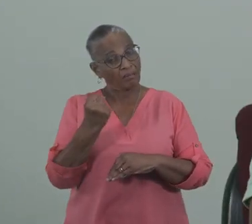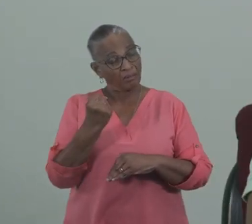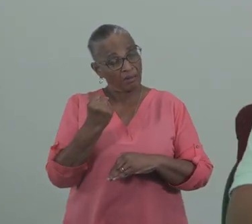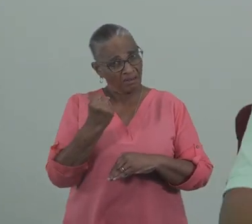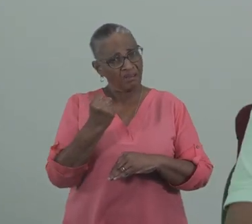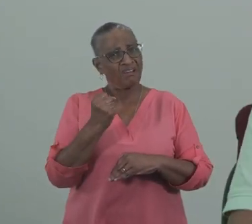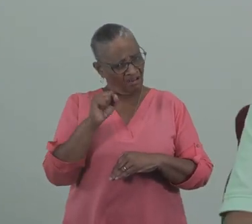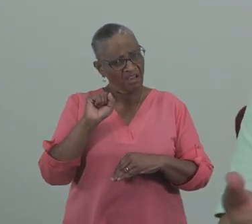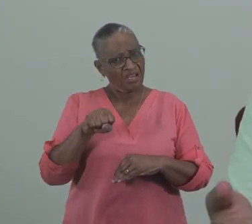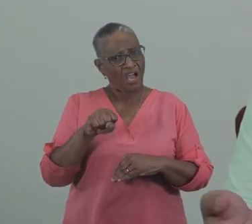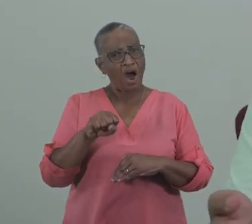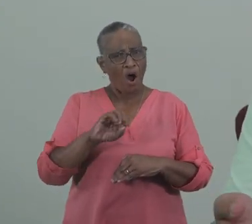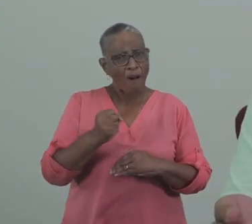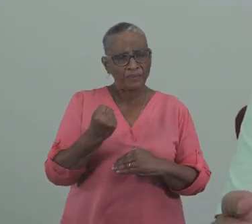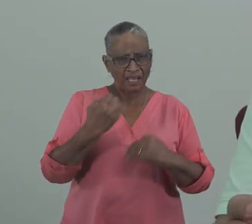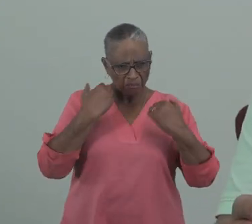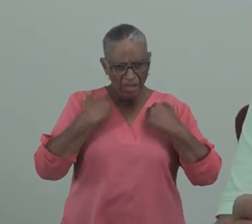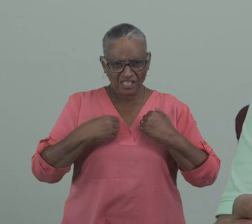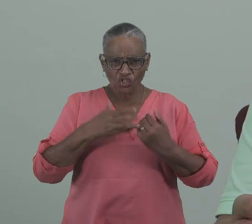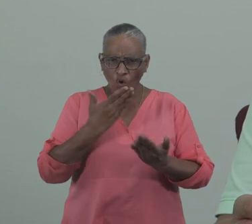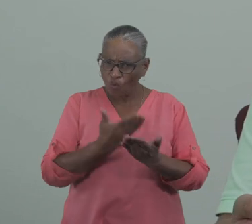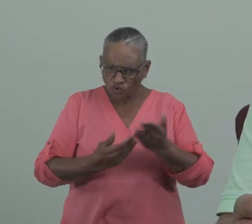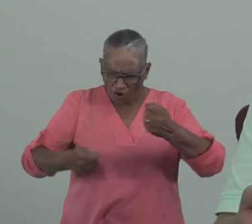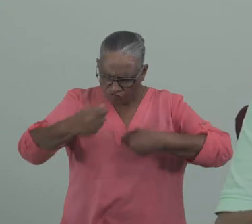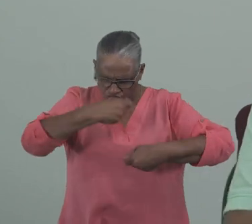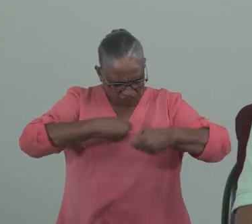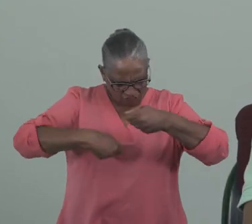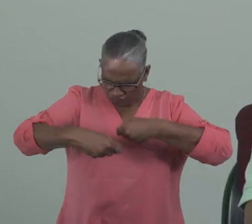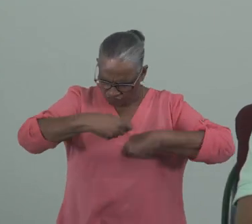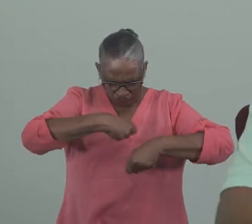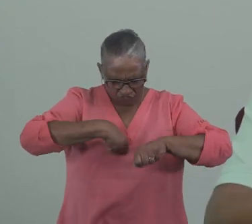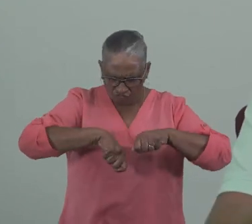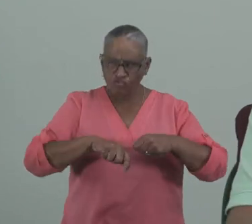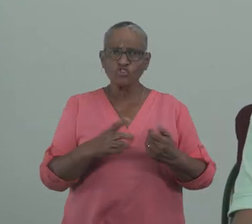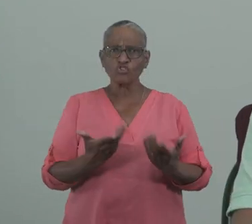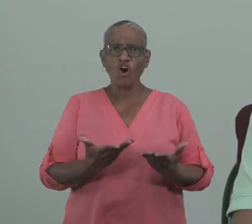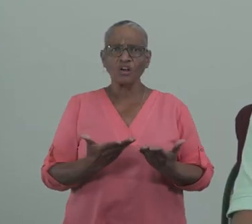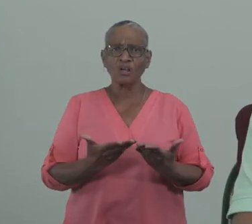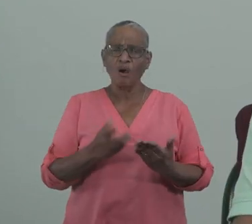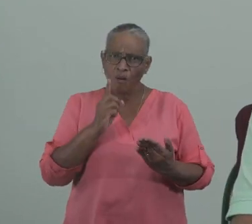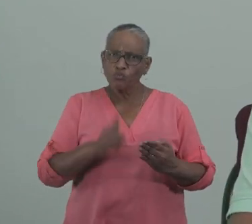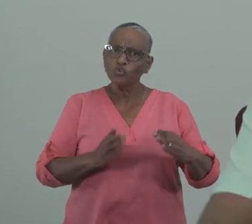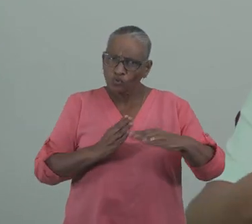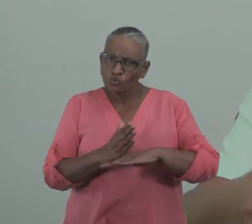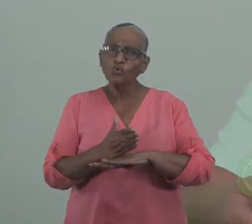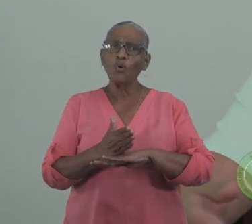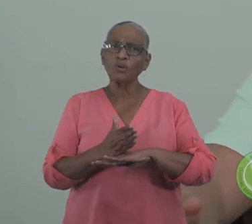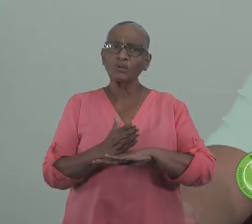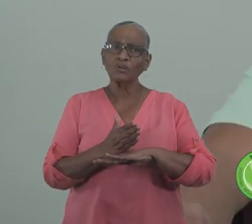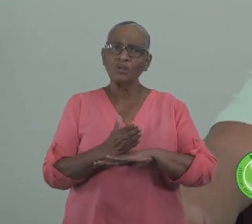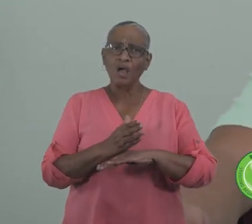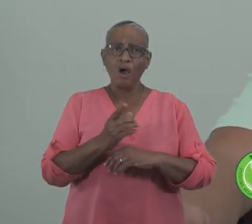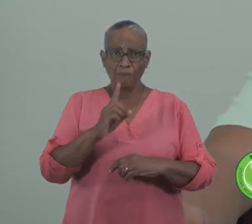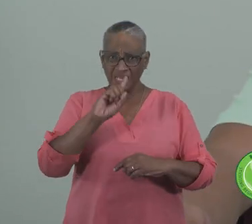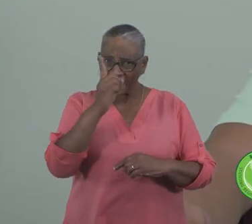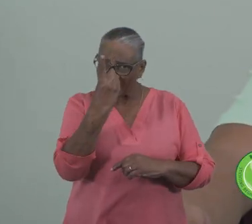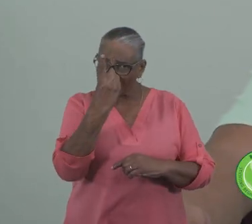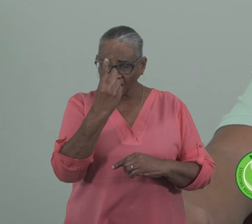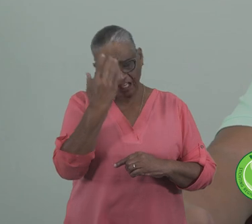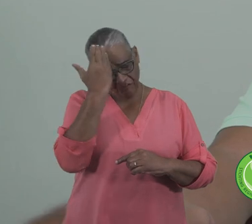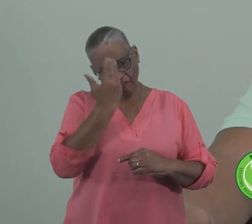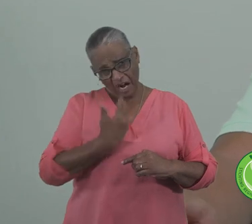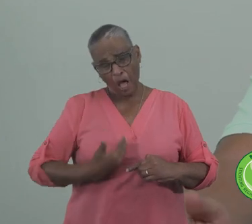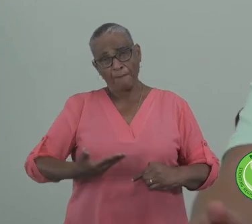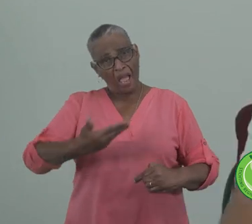kijk, wat achterstallig onderhoud herstel je niet in een dag. Ja. Dus mensen die al eerder een beroerte hebben gehad, hebben een hogere risico op